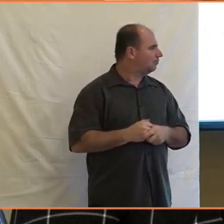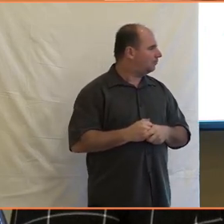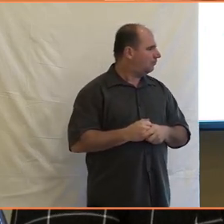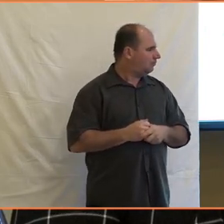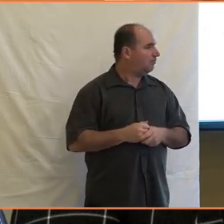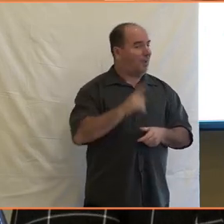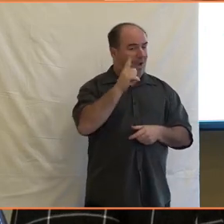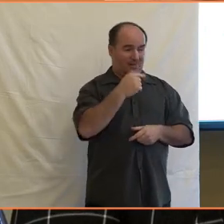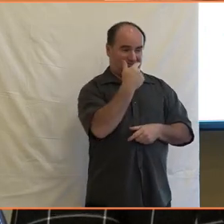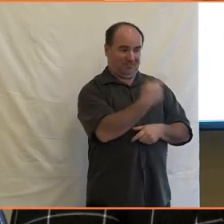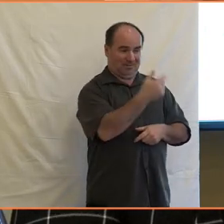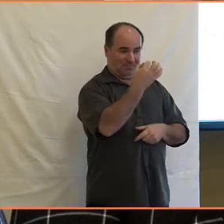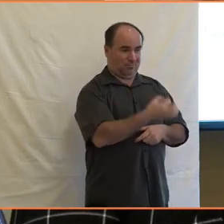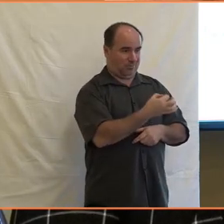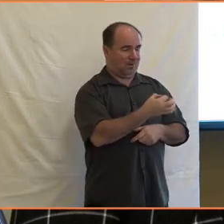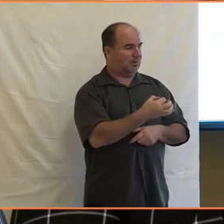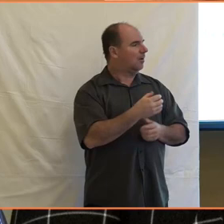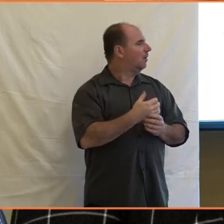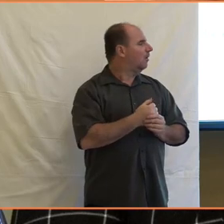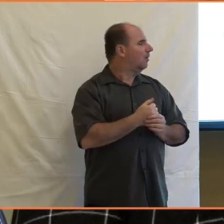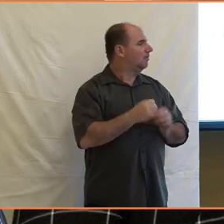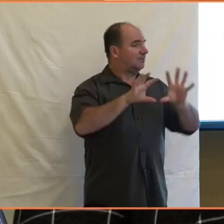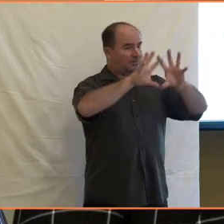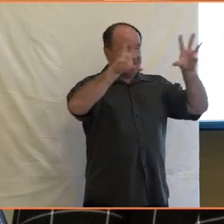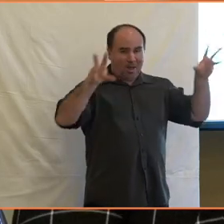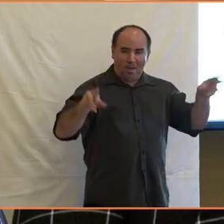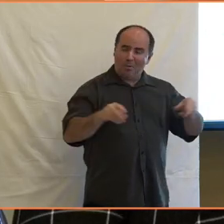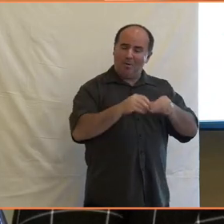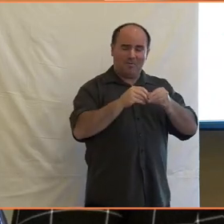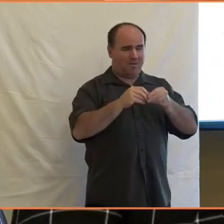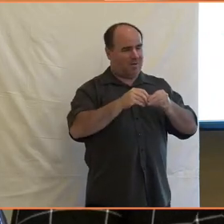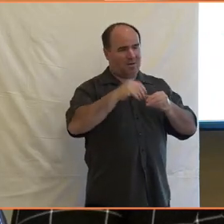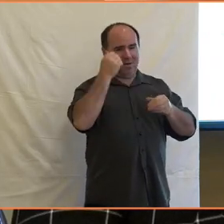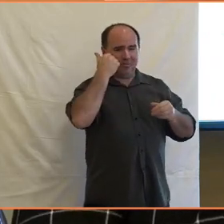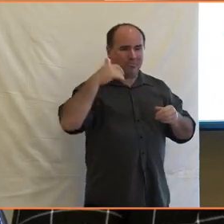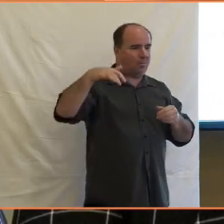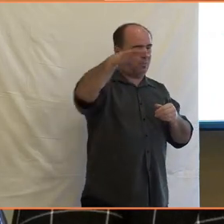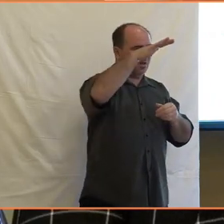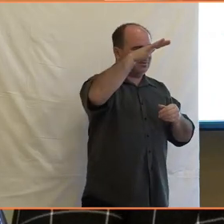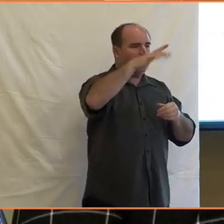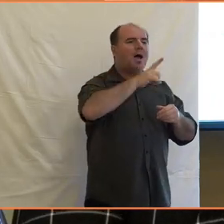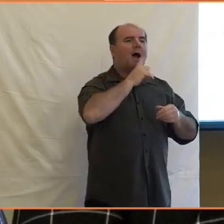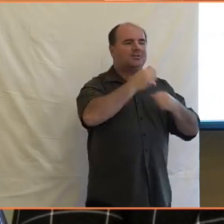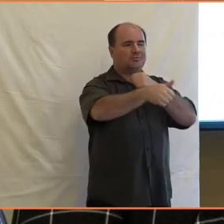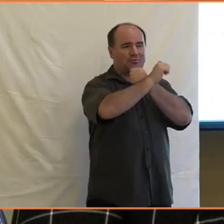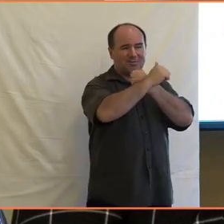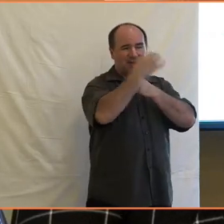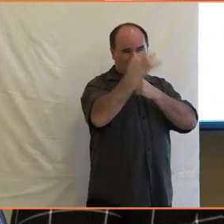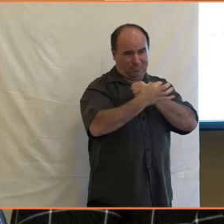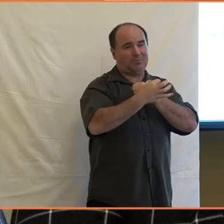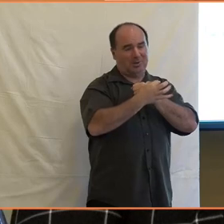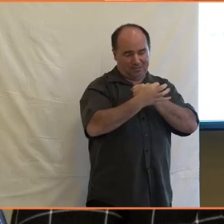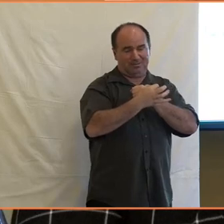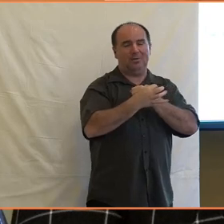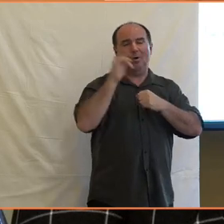těch 20% v celkově ty populaci asi 16% má někoho, na koho se obrátit a alespoň občas to